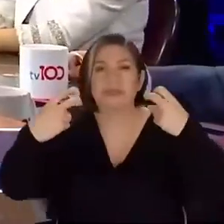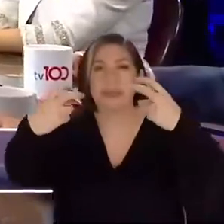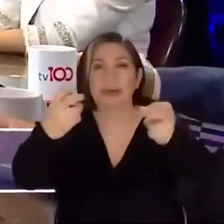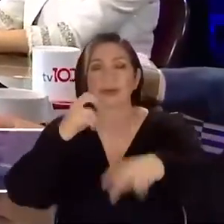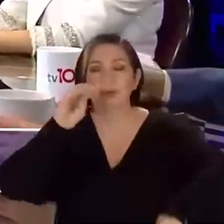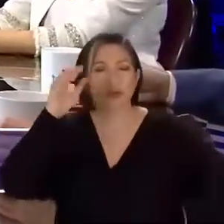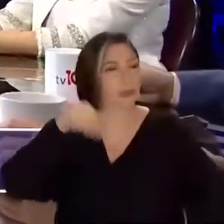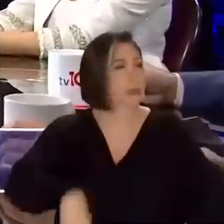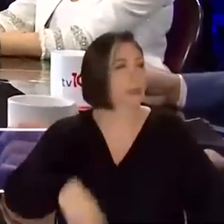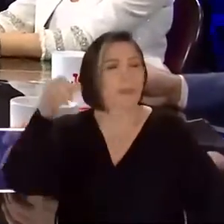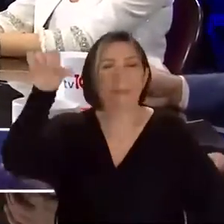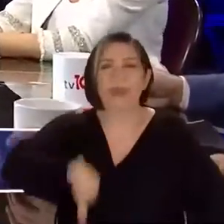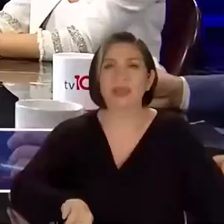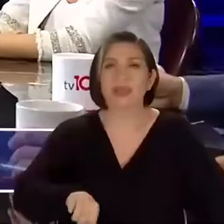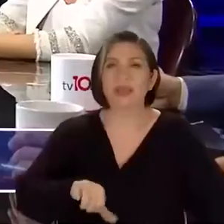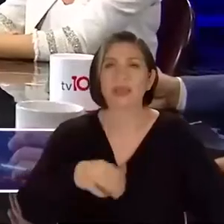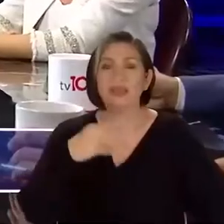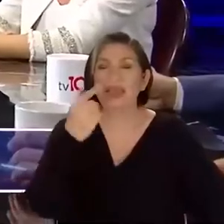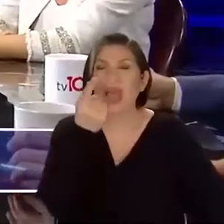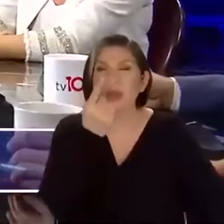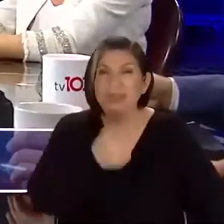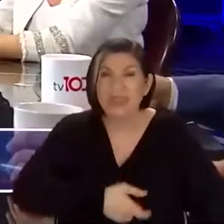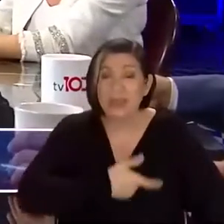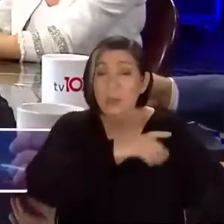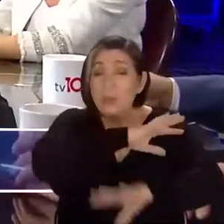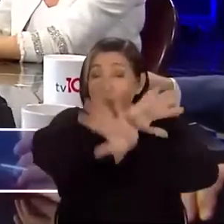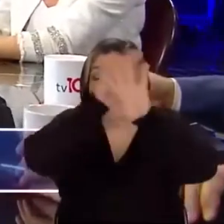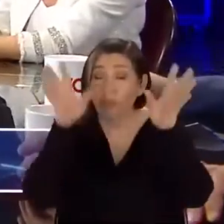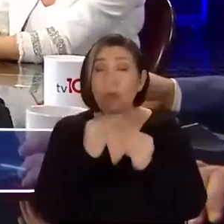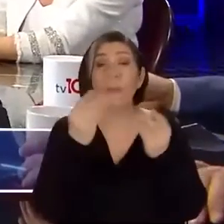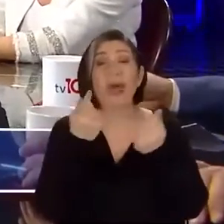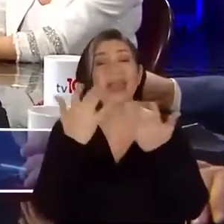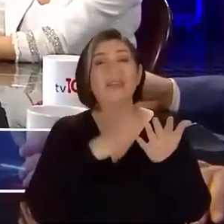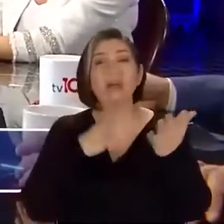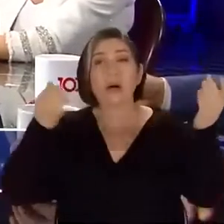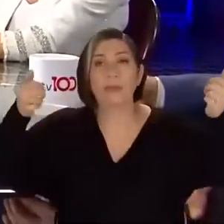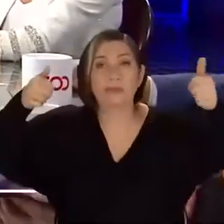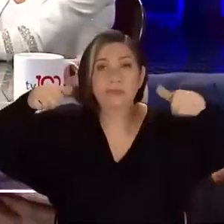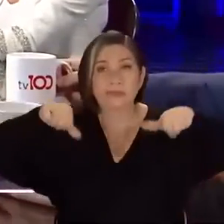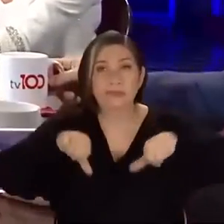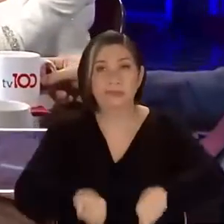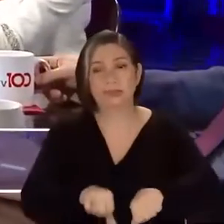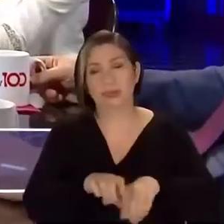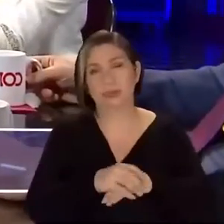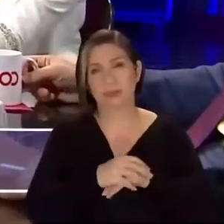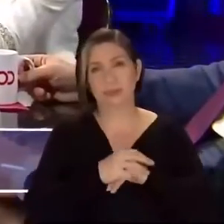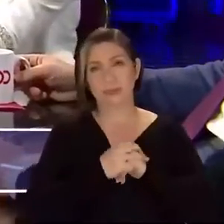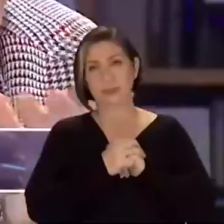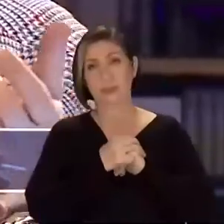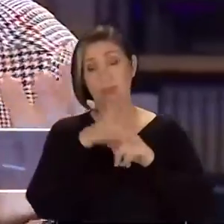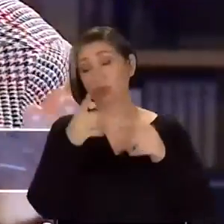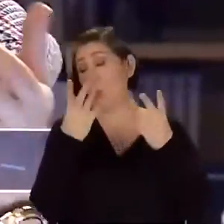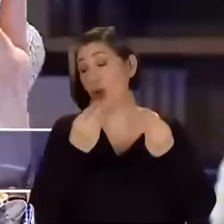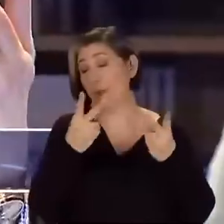Çocuk bir geliyor diyor ki battık, gitmiş yarım saatte bütün varlıklarını, evet, batırmış gelmiş internetten kumar oynayarak. Yani bu da